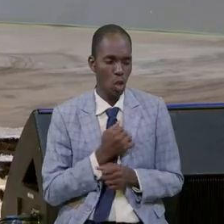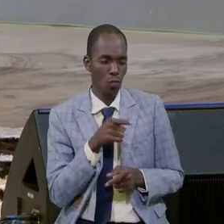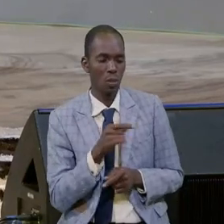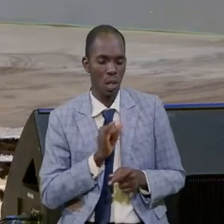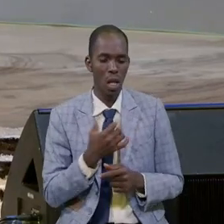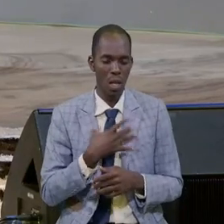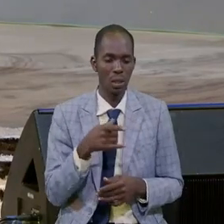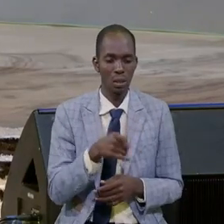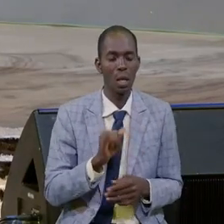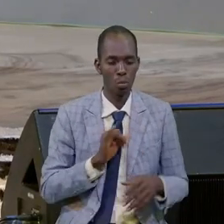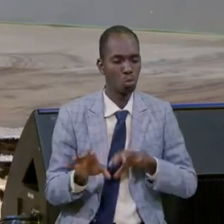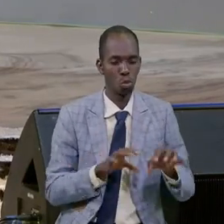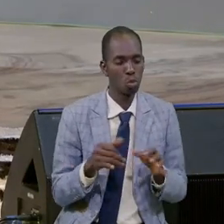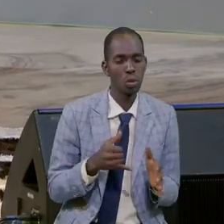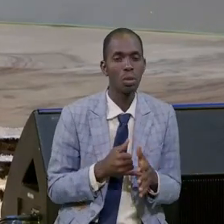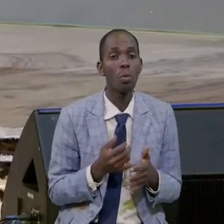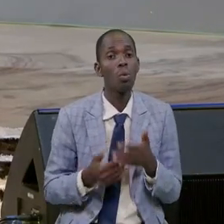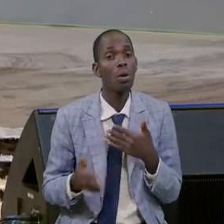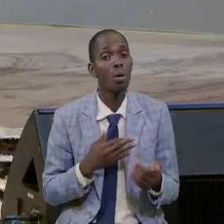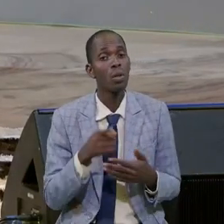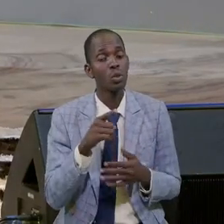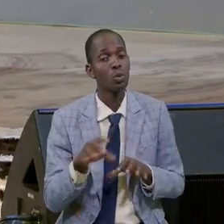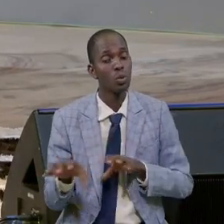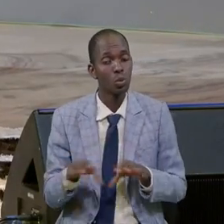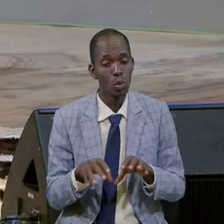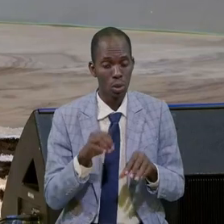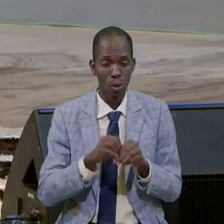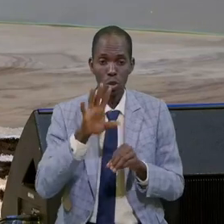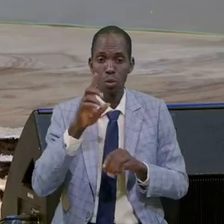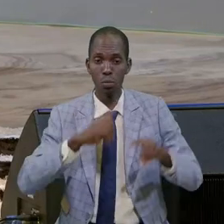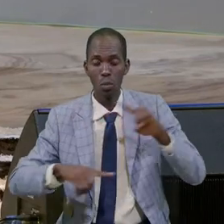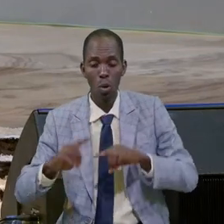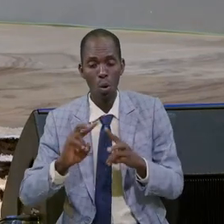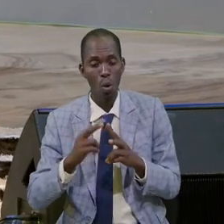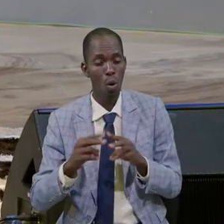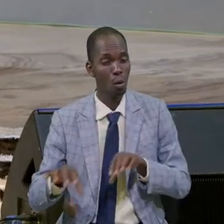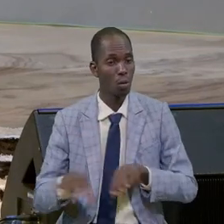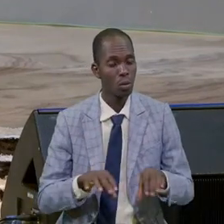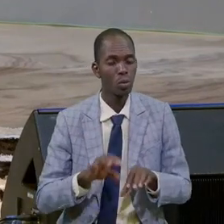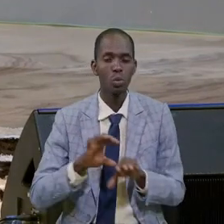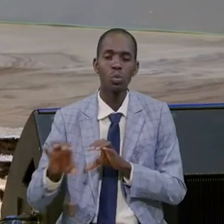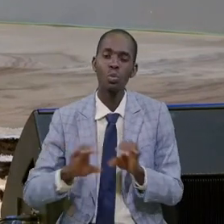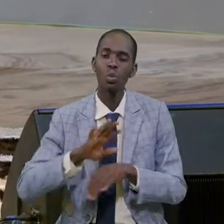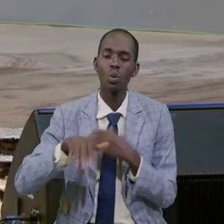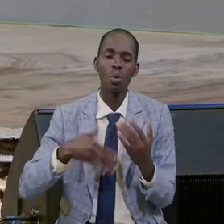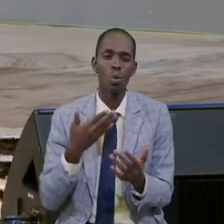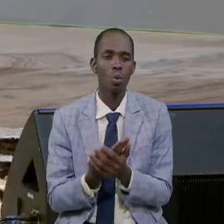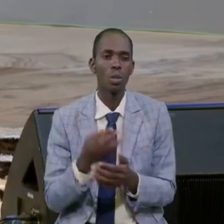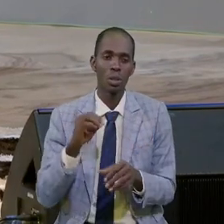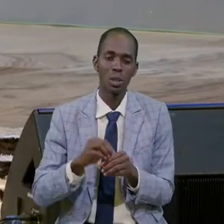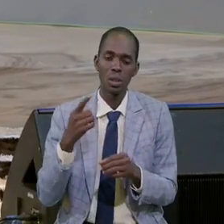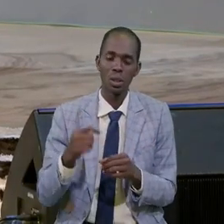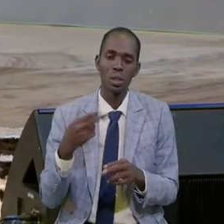faire ceci. Et quoi que vous fassiez en parole ou en œuvre, faites tout. Au nom du Seigneur